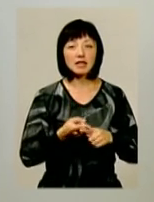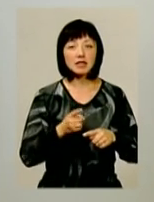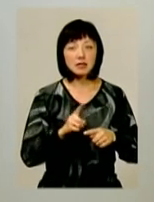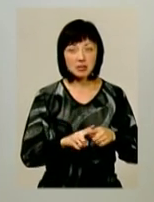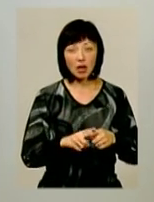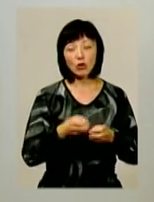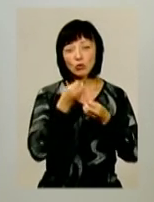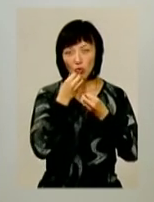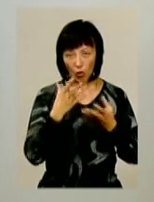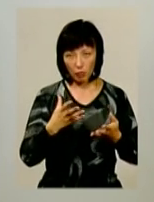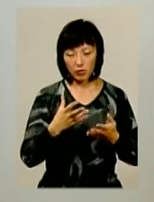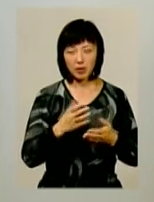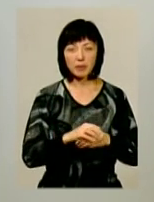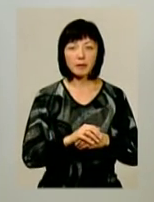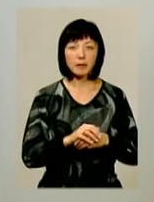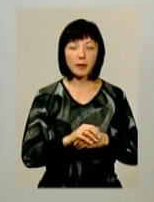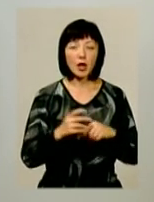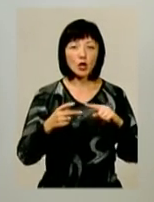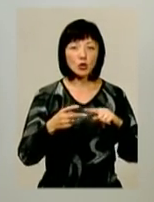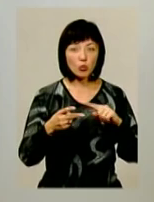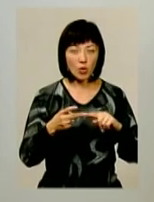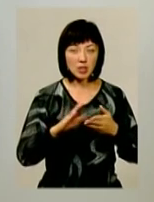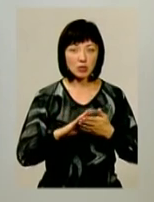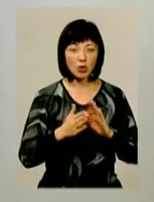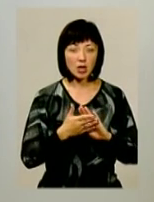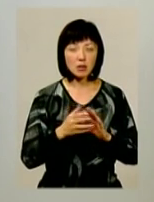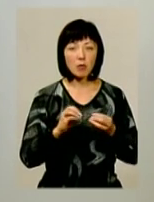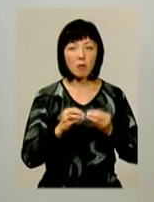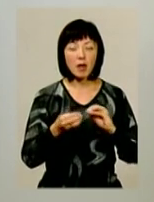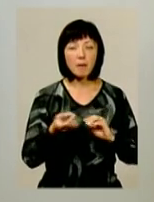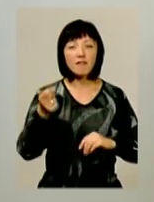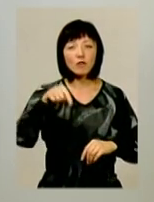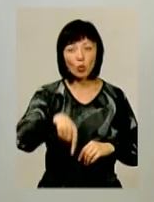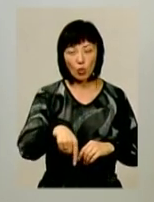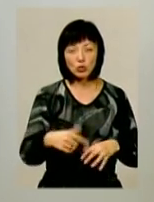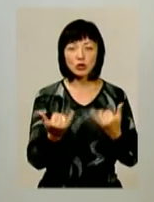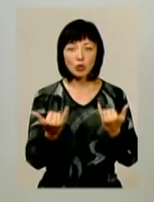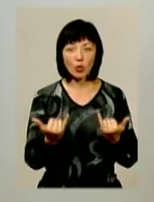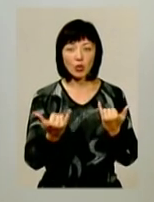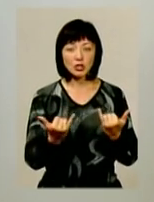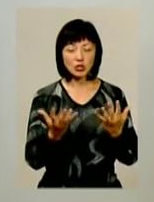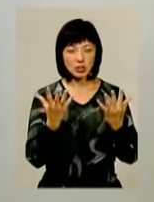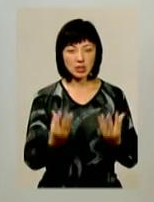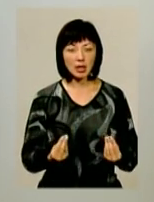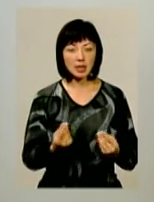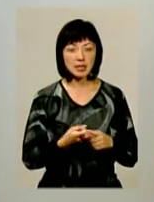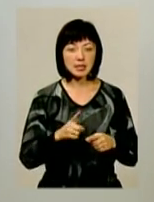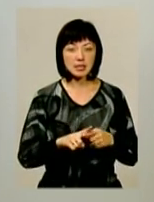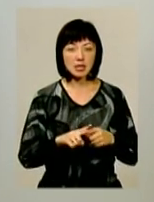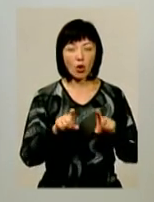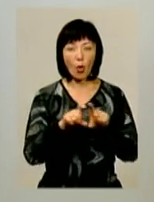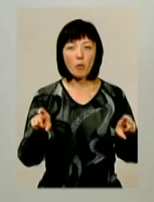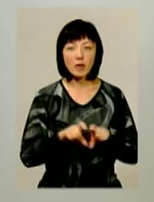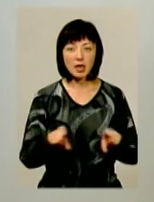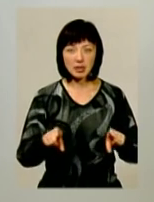добре. Друга ситуація проблематична є в тому, що на сьогоднішній день ці об'єкти,